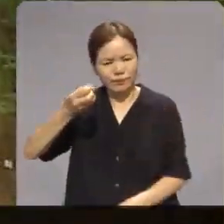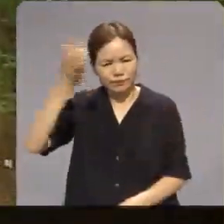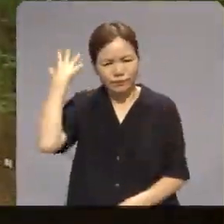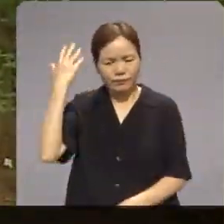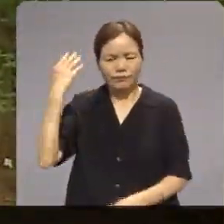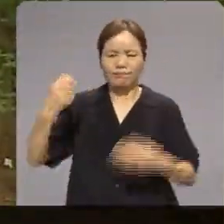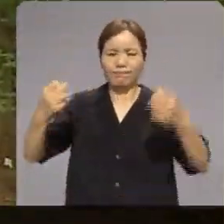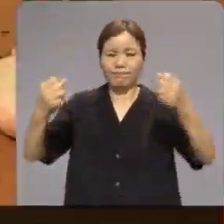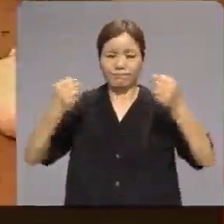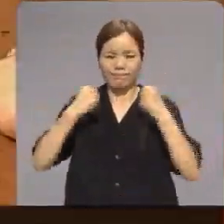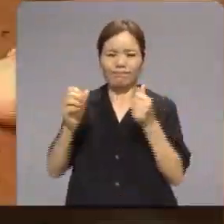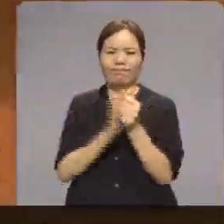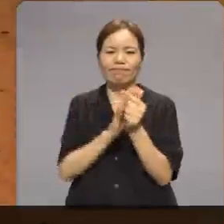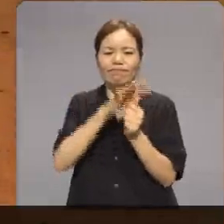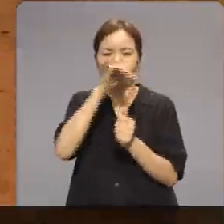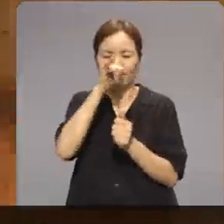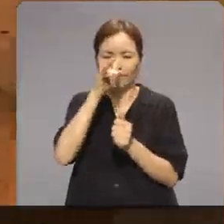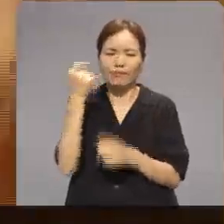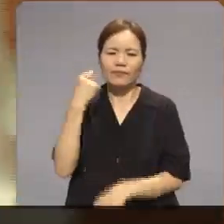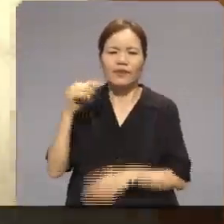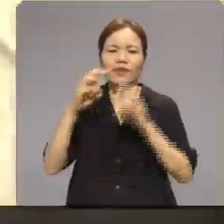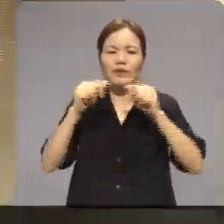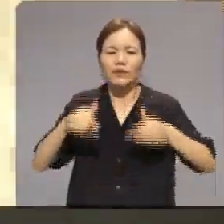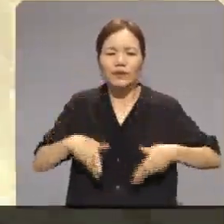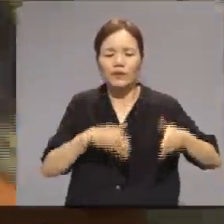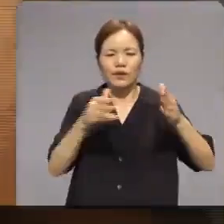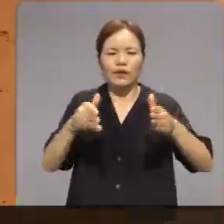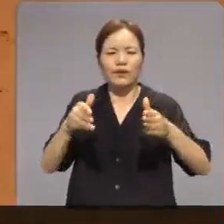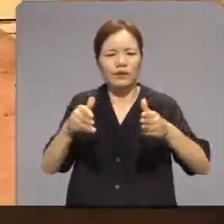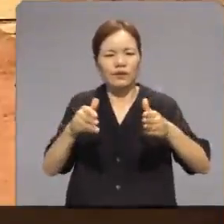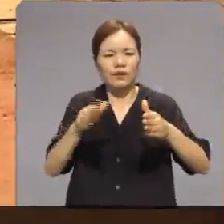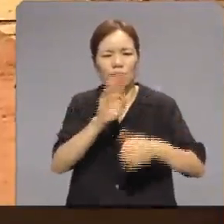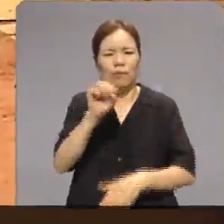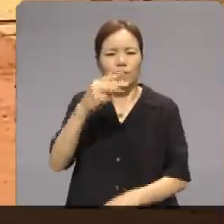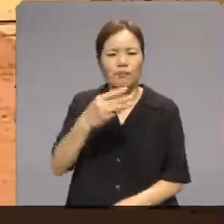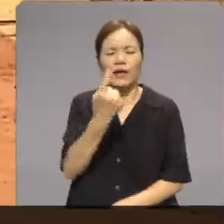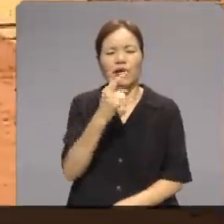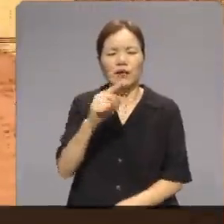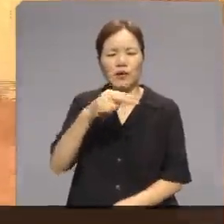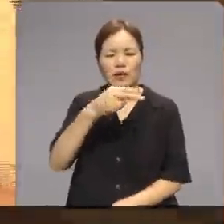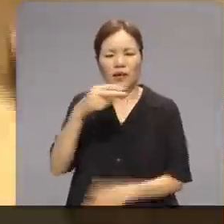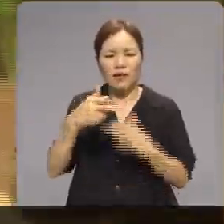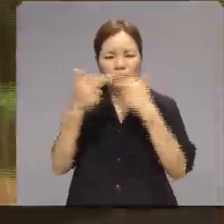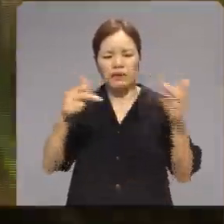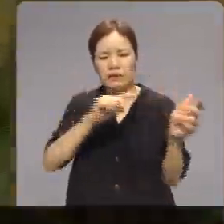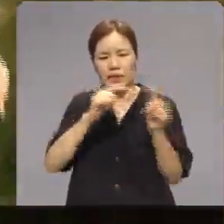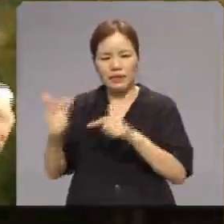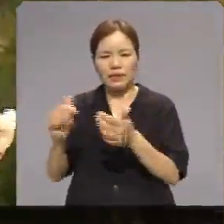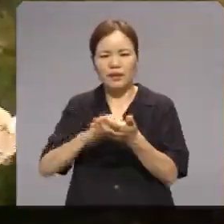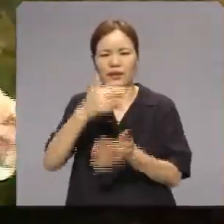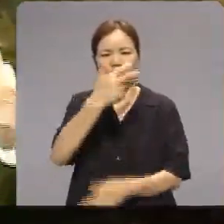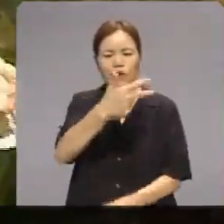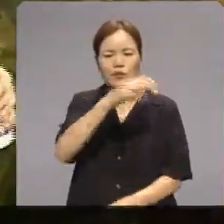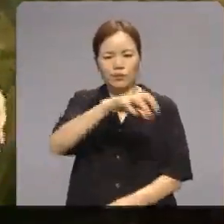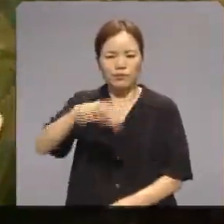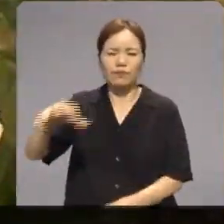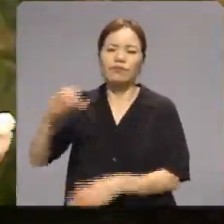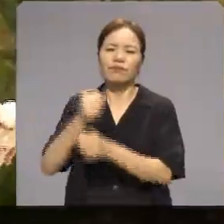수 있는 황토길은 포일 숲속공원과 바라산, 모락산 등산로 등 7곳에